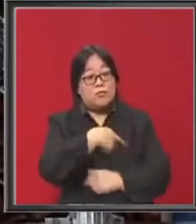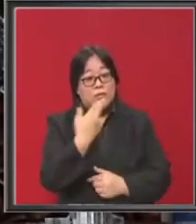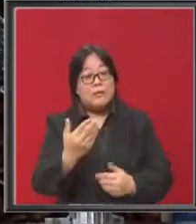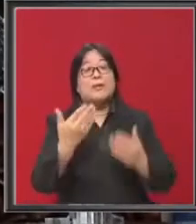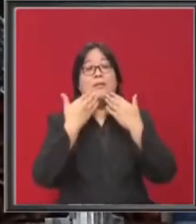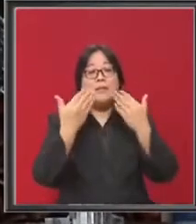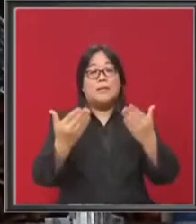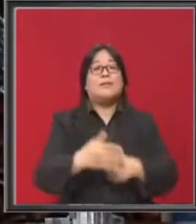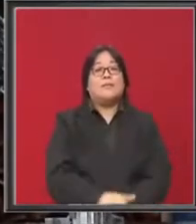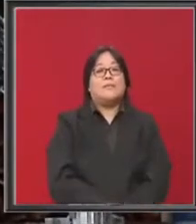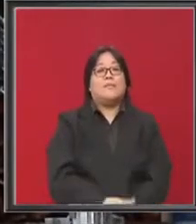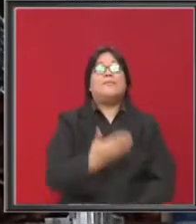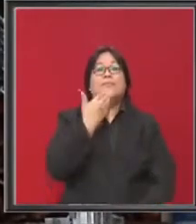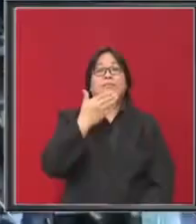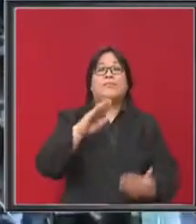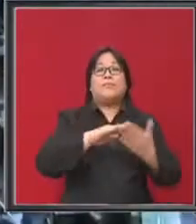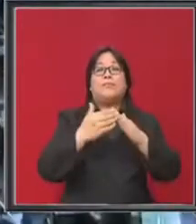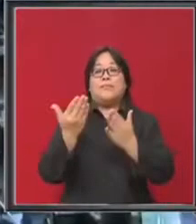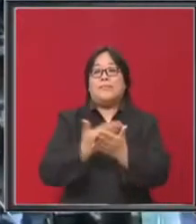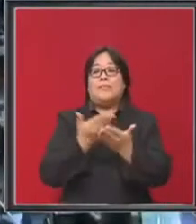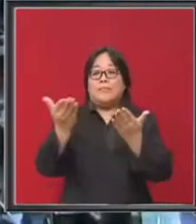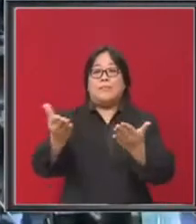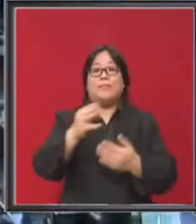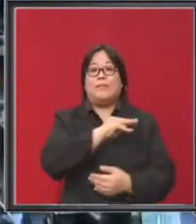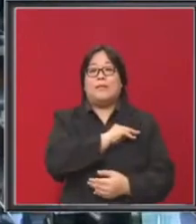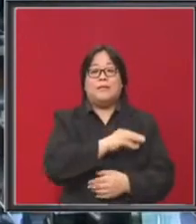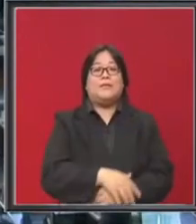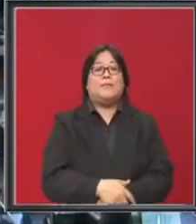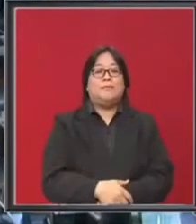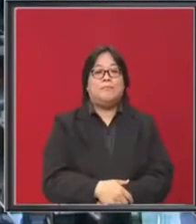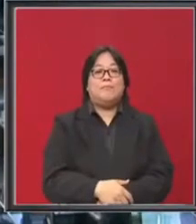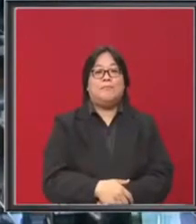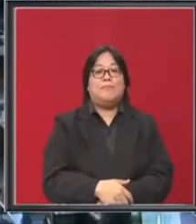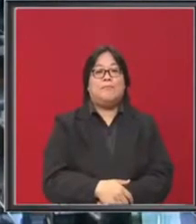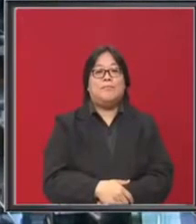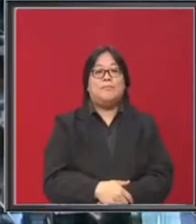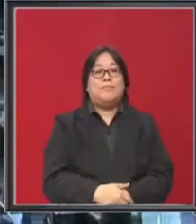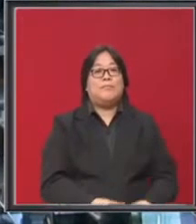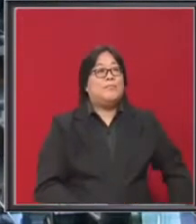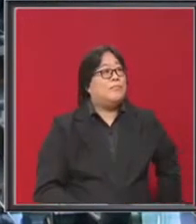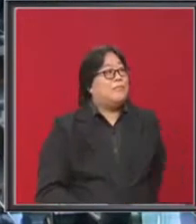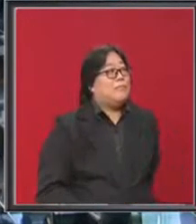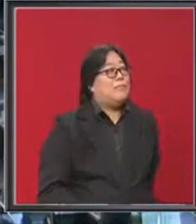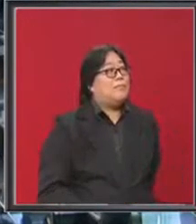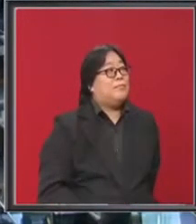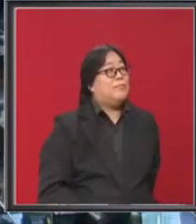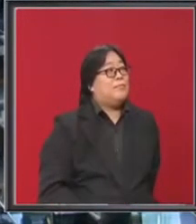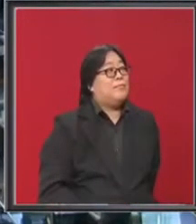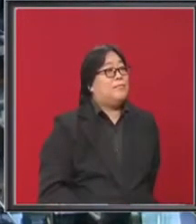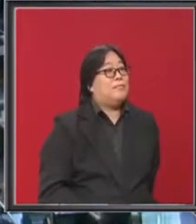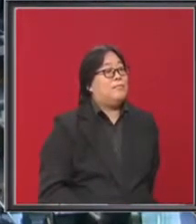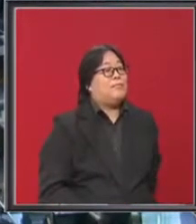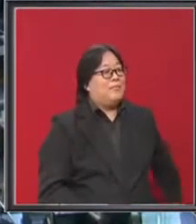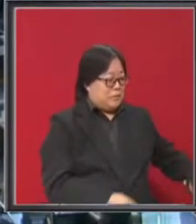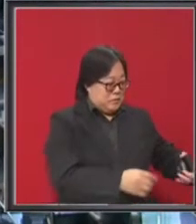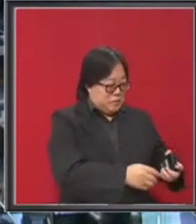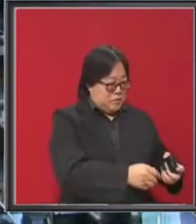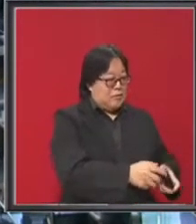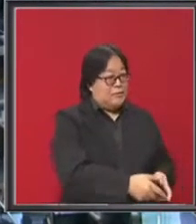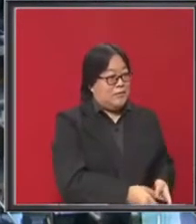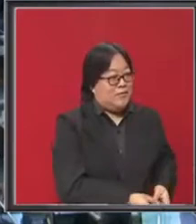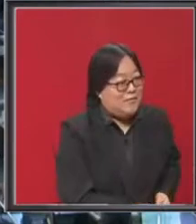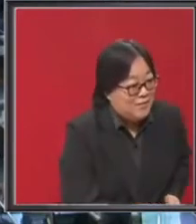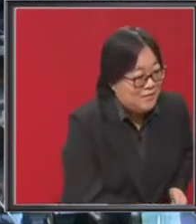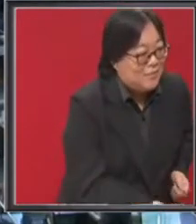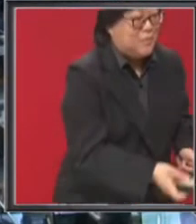kasih hasil ceritanya bahwa menteri Hai bye untuk menjawab